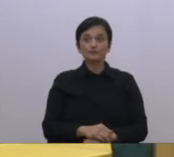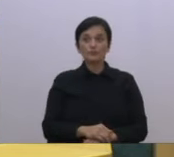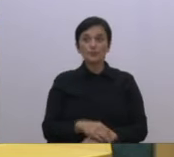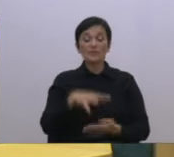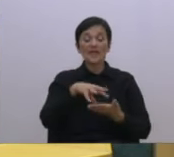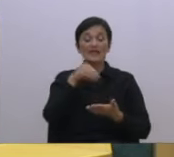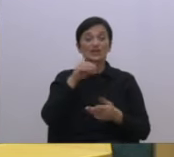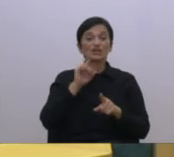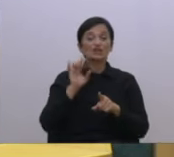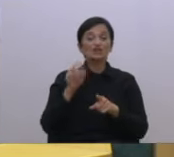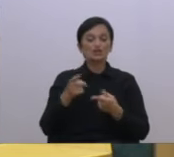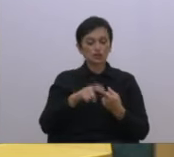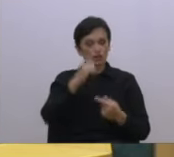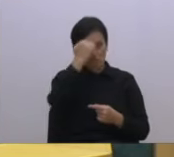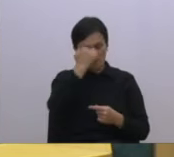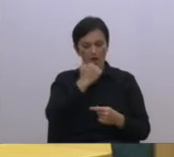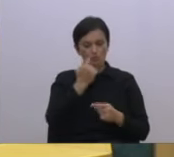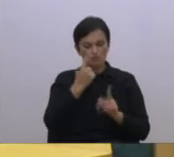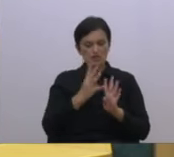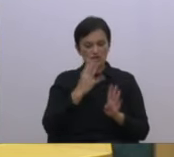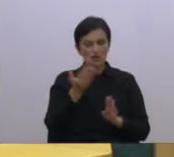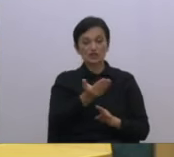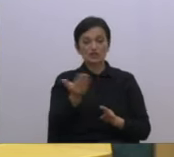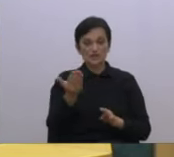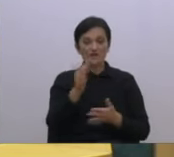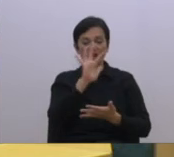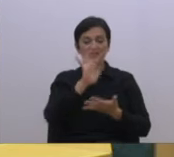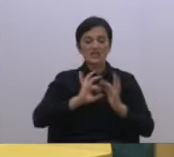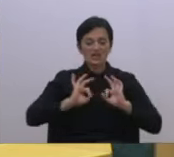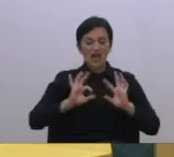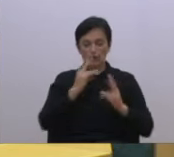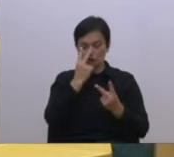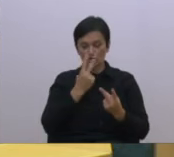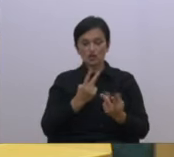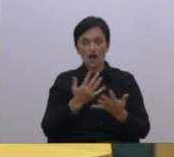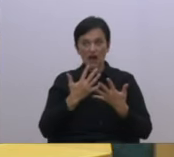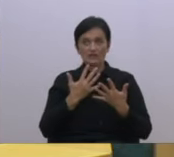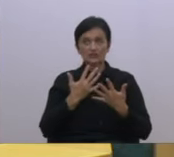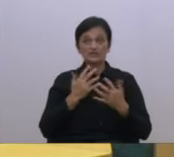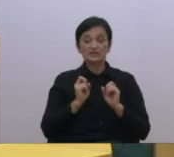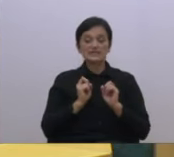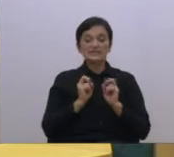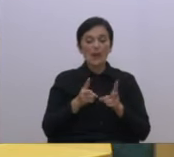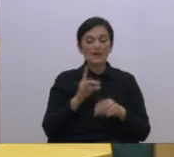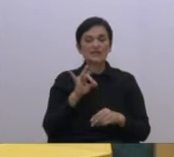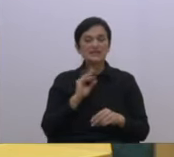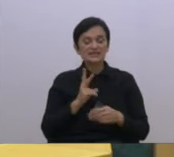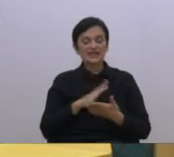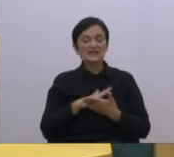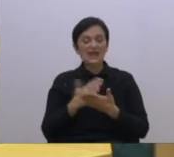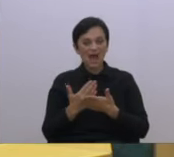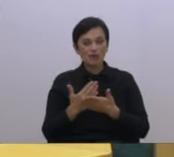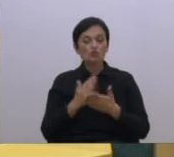გირჩევთ შეხება უპირისხმოლისა მადლობა იმისთვის, რომ ყოველ შემთხვევაში თქვენ განცხადებებში ჩანს, რომ საფრთხეებს თუ რისკებს ნაწილობრივ